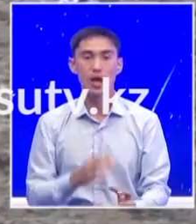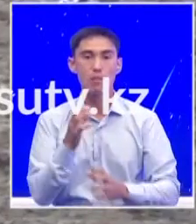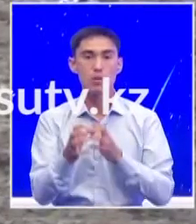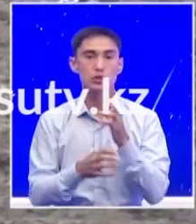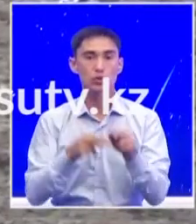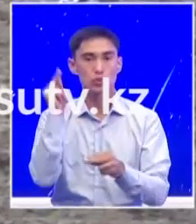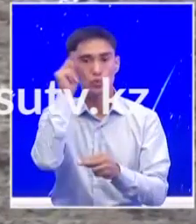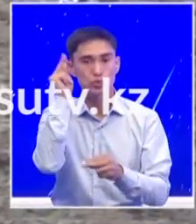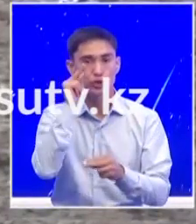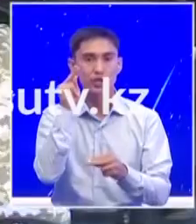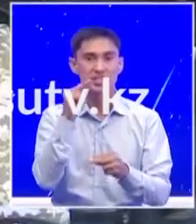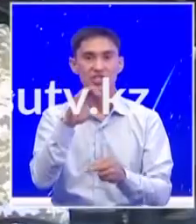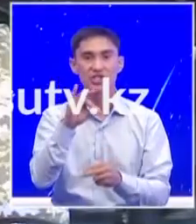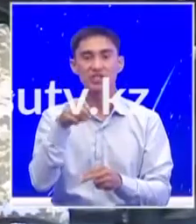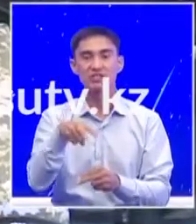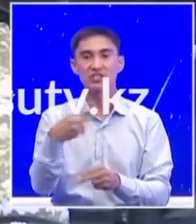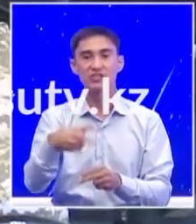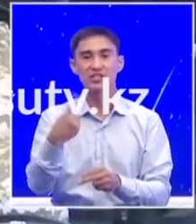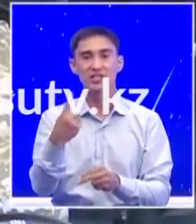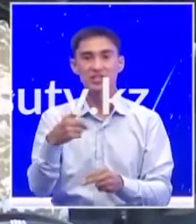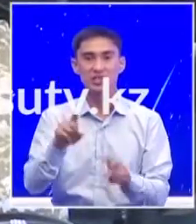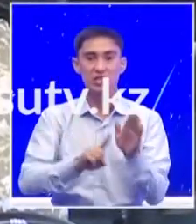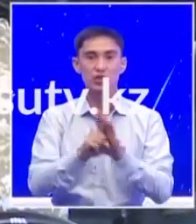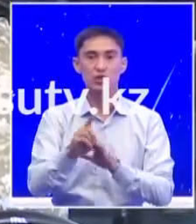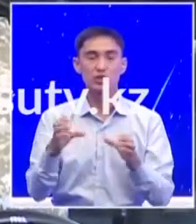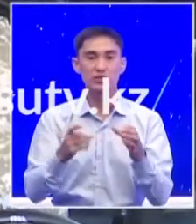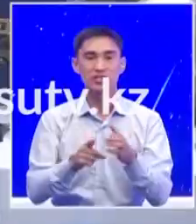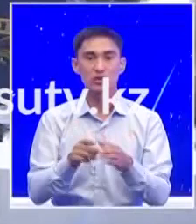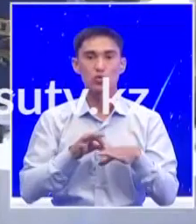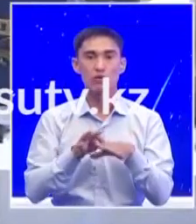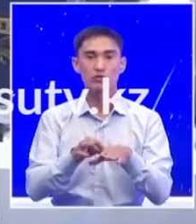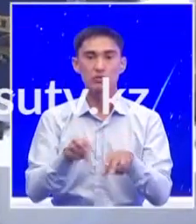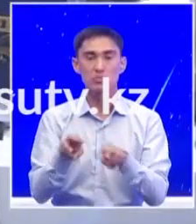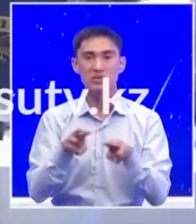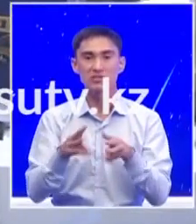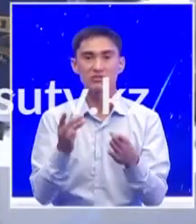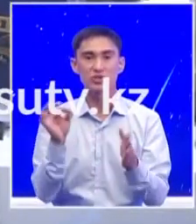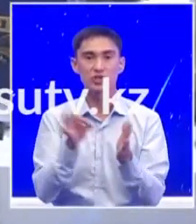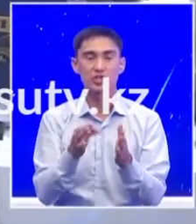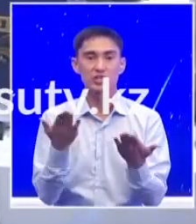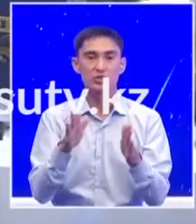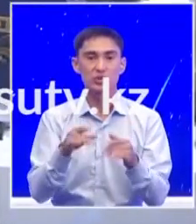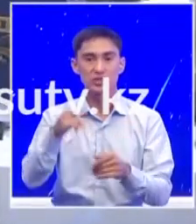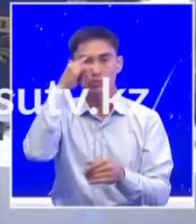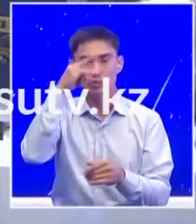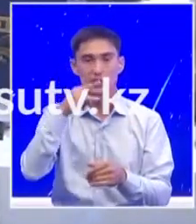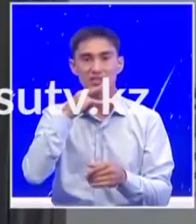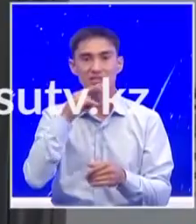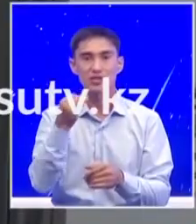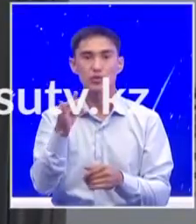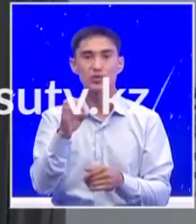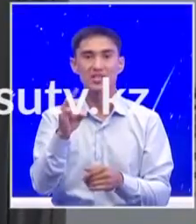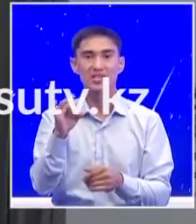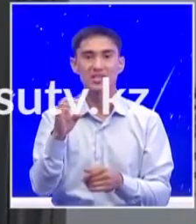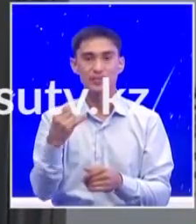Международное учение «ЖЕР-2021» началось с совещания штаба под руководством министра по чрезвычайным ситуациям Республики Казахстан Юрия Ильина.